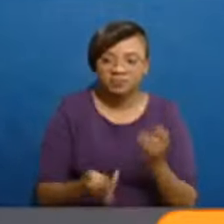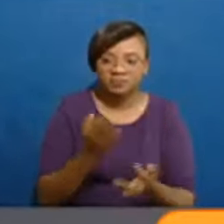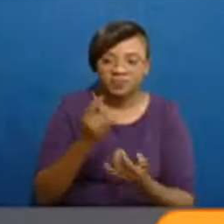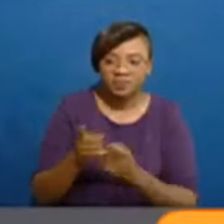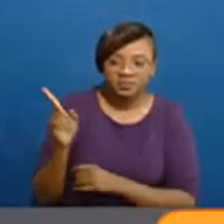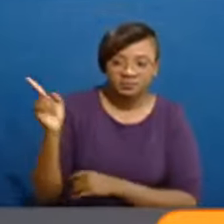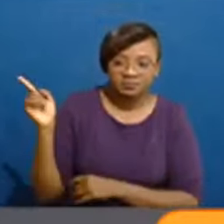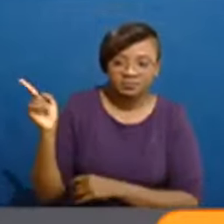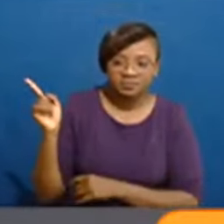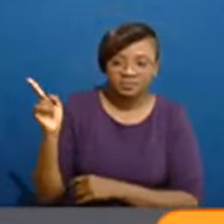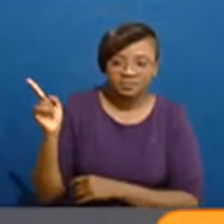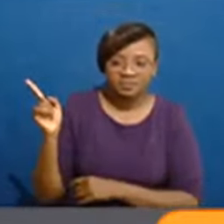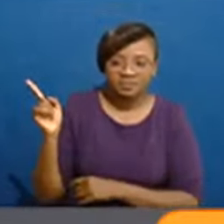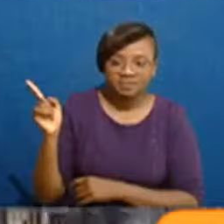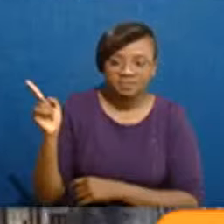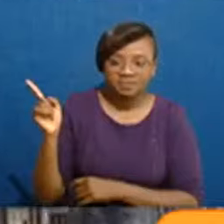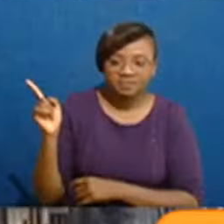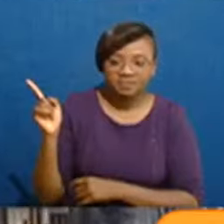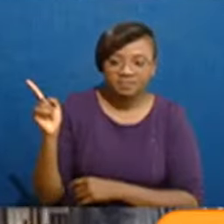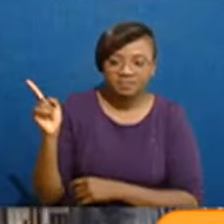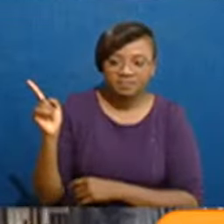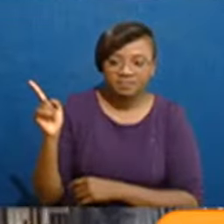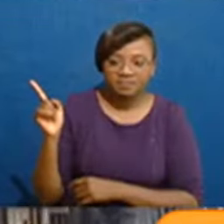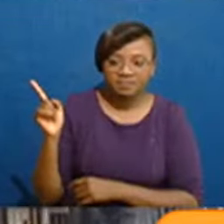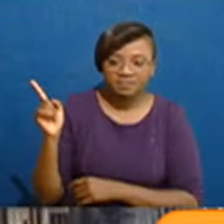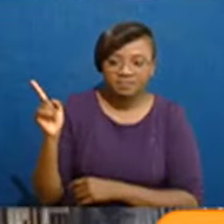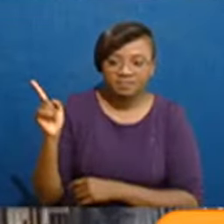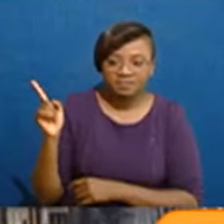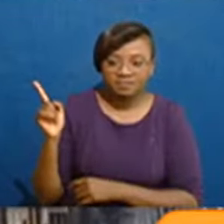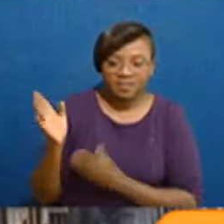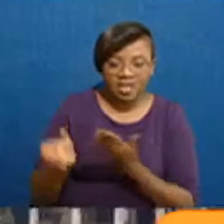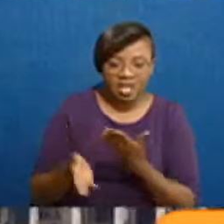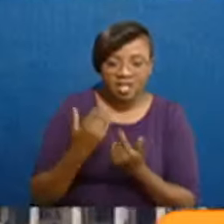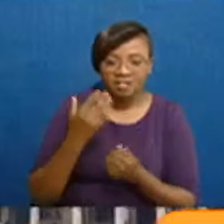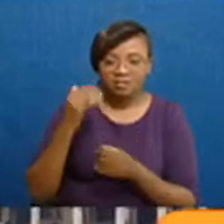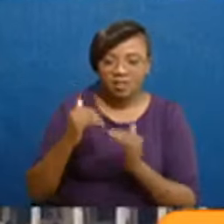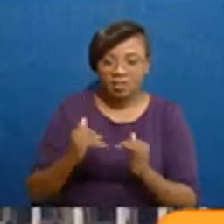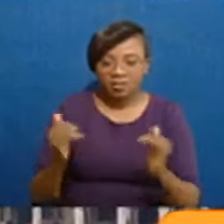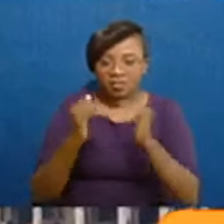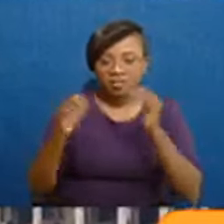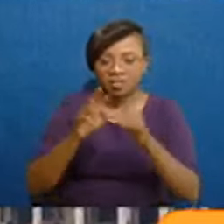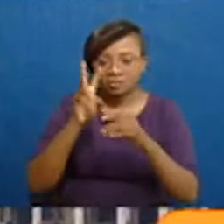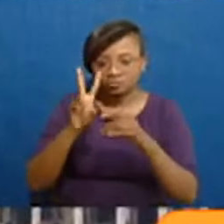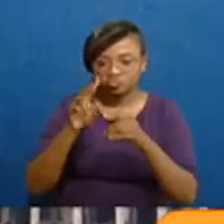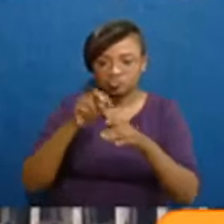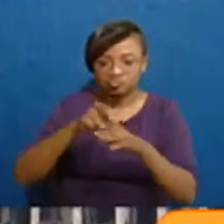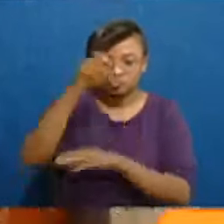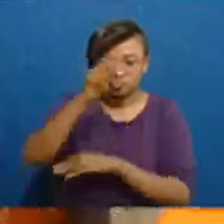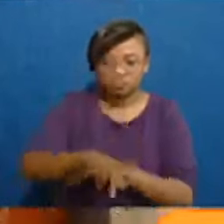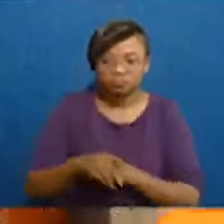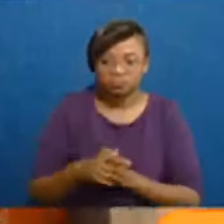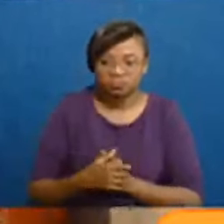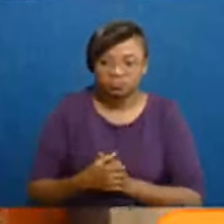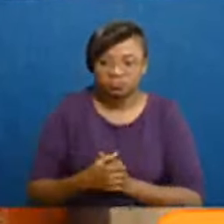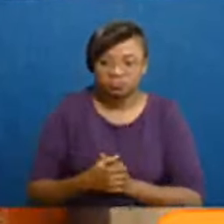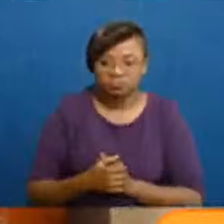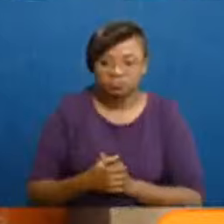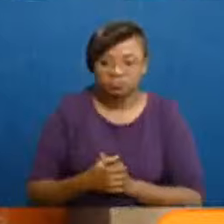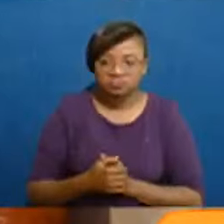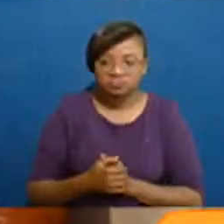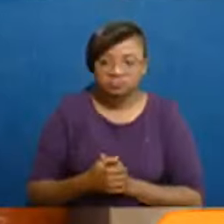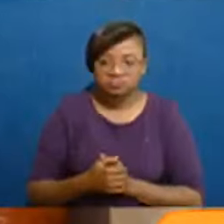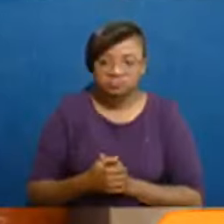alikuwa akisaidiwa baada ya kuruka kutoka ghorofa ya pili wakati jumba hilo lilikuwa likiteketea. Mwanzoni vile